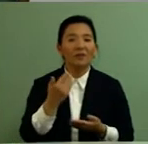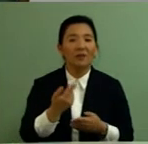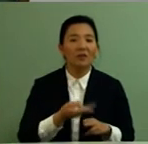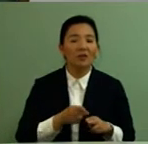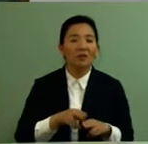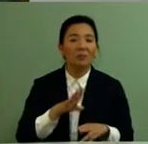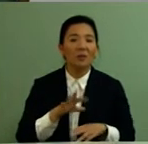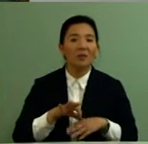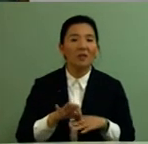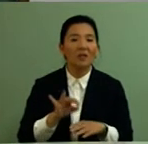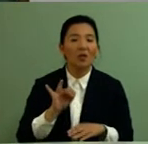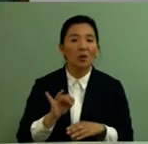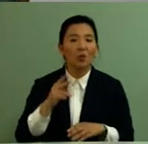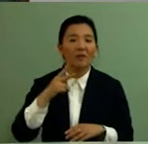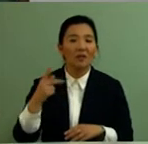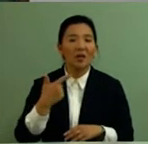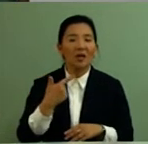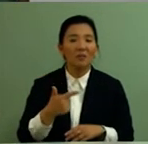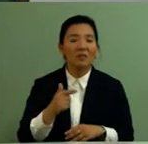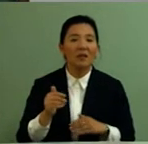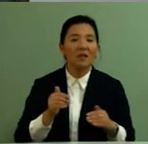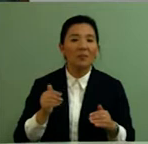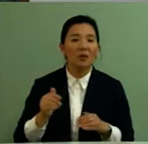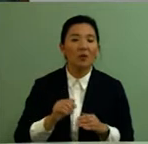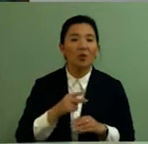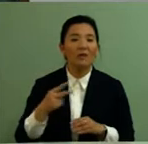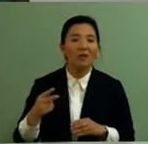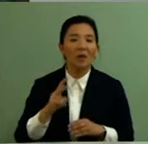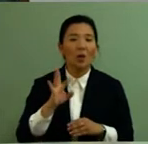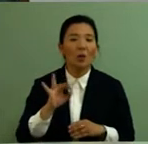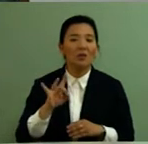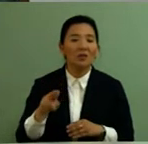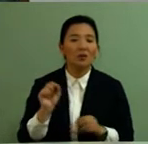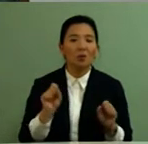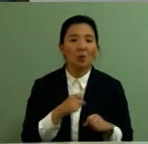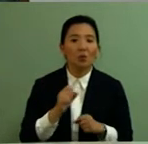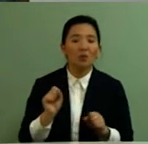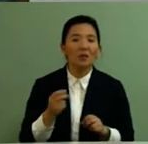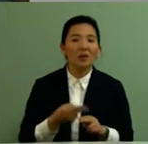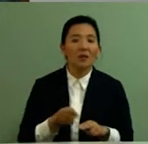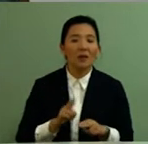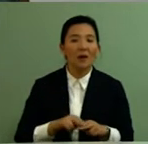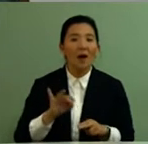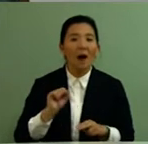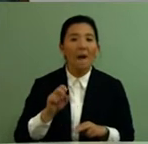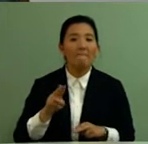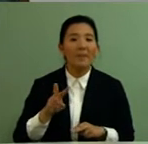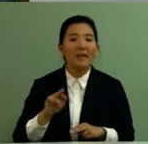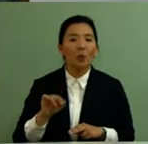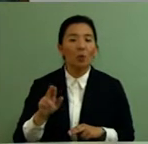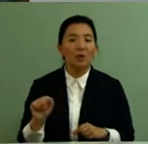должны были пройти. И уравнение гармонических колебаний, уравнение координат, скорости, ускорения и